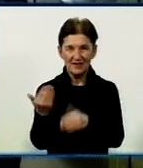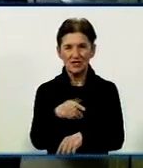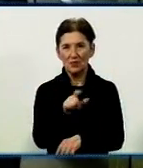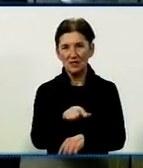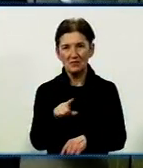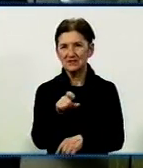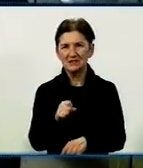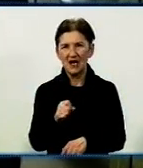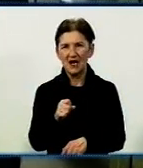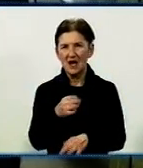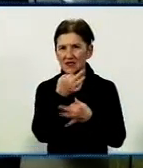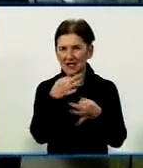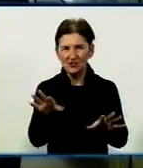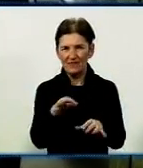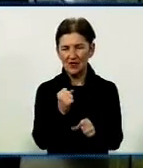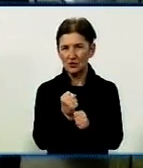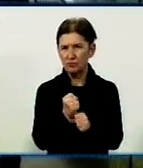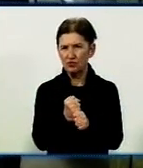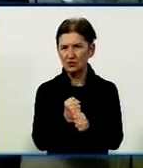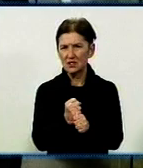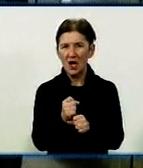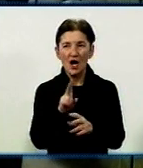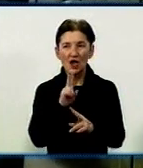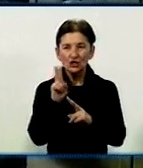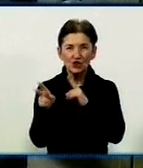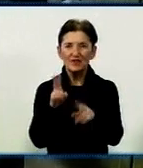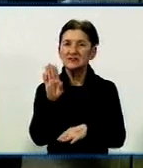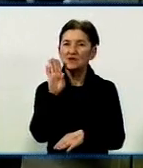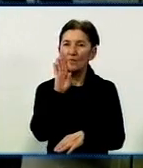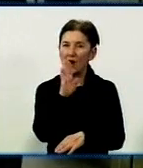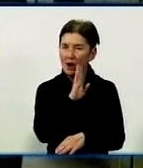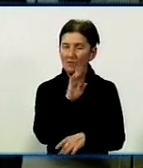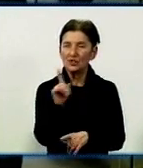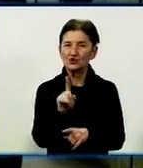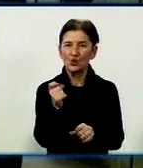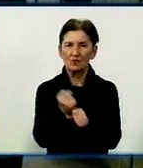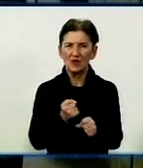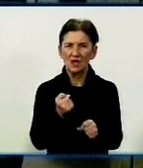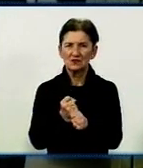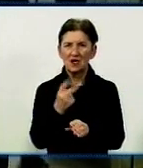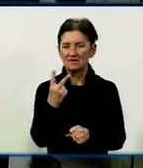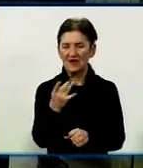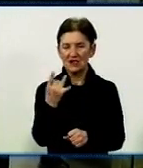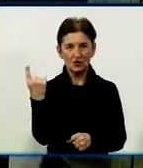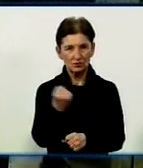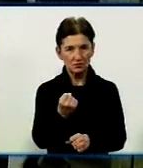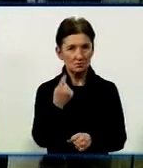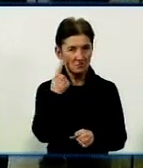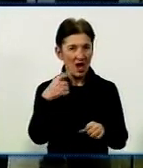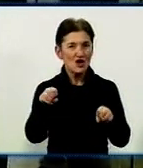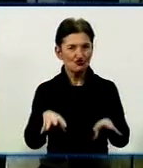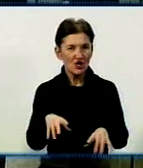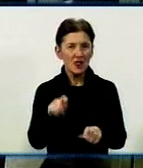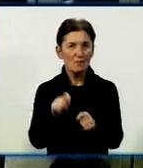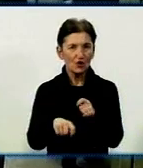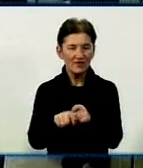незадовільну роботу цього щеплювального кабінету. Жалілися мами, в основному, що працює два рази в тиждень. Ми вирішили перевірити ці